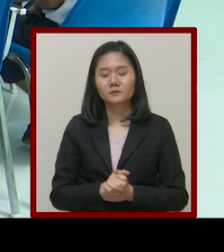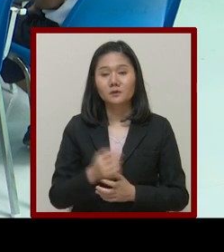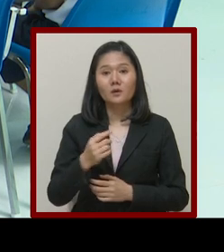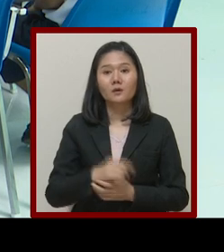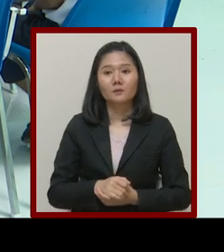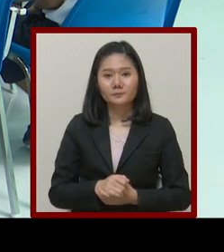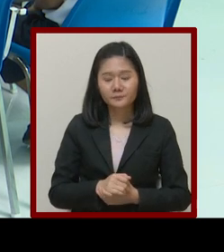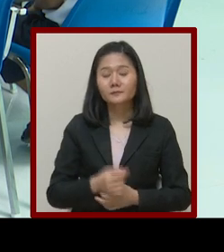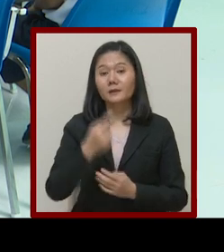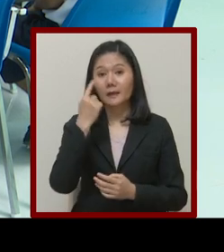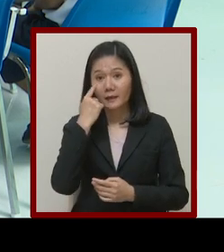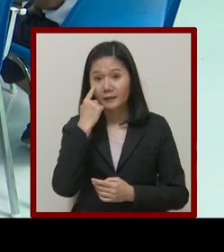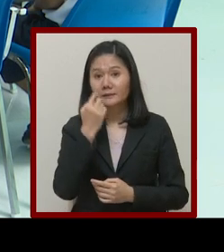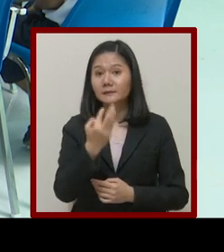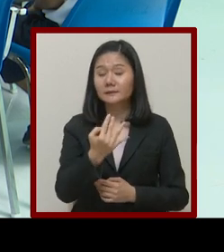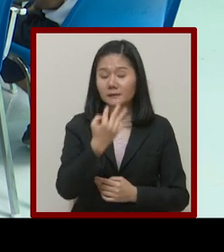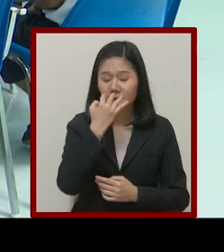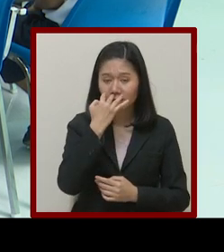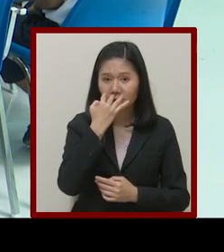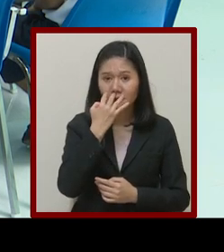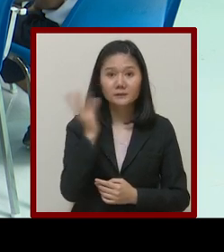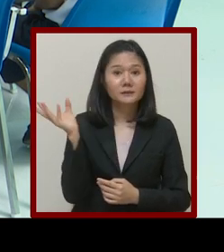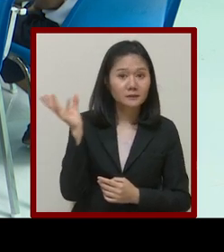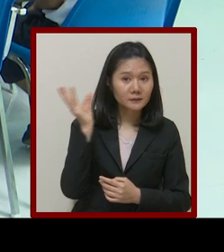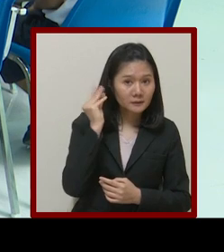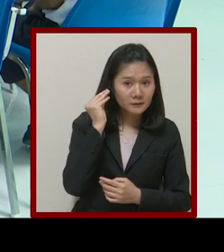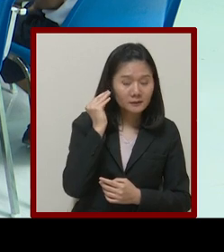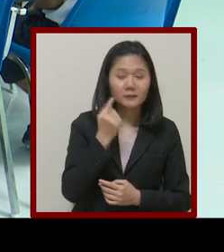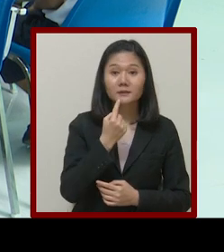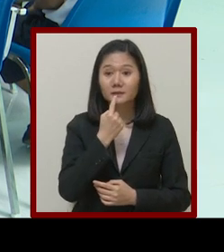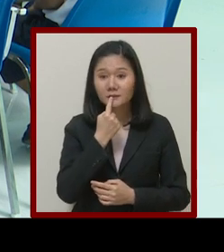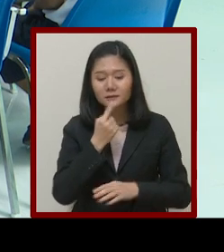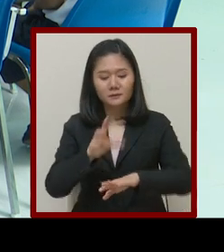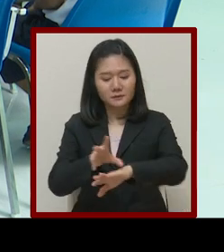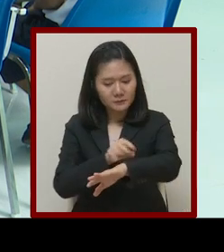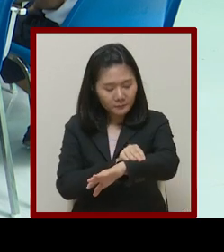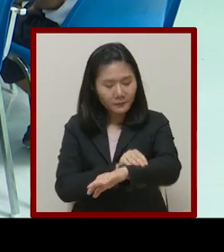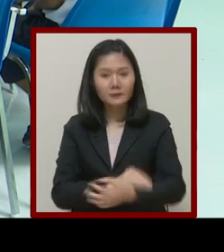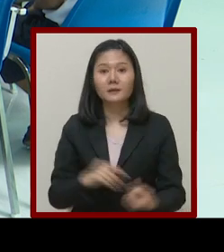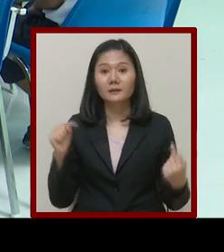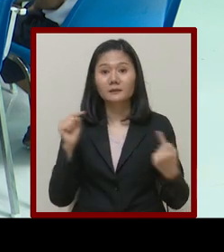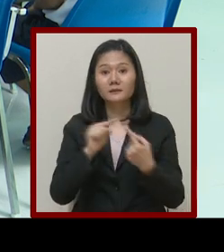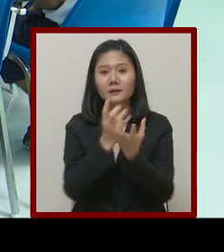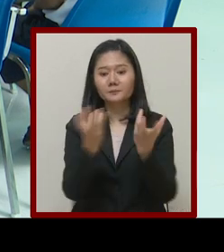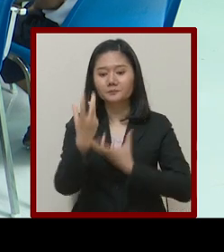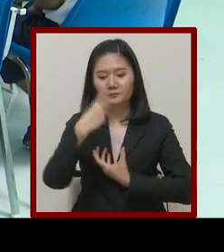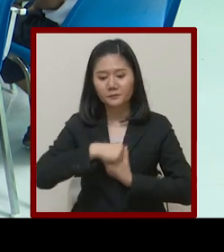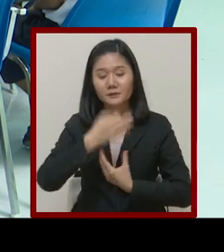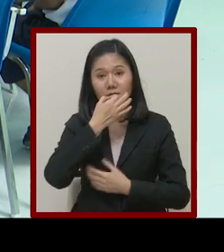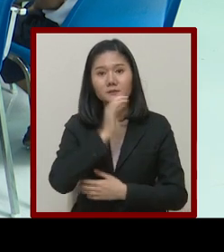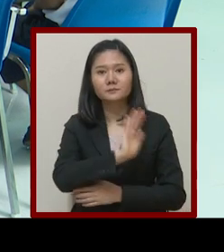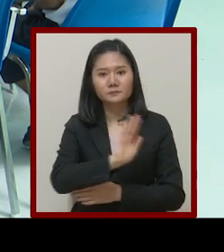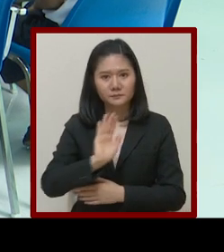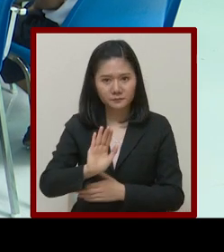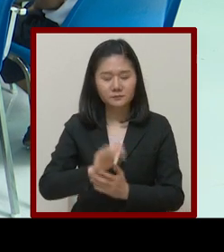รสกลิ่นเสียงและการสัมผัสที่ถูกตามหลักจรรยาบรรณวิชาชีพนั้นๆ น